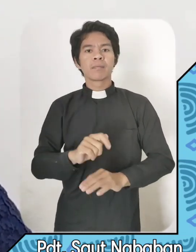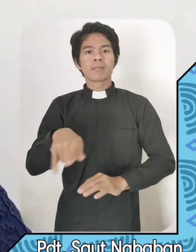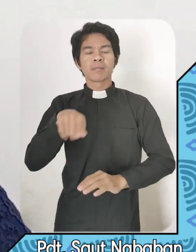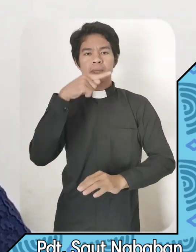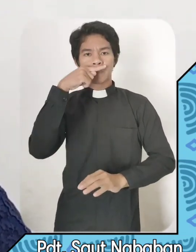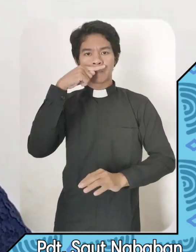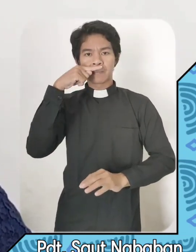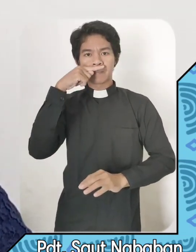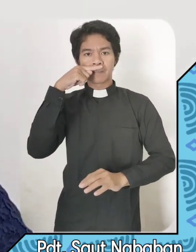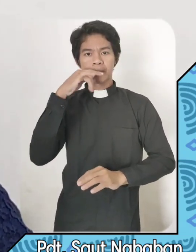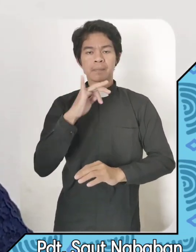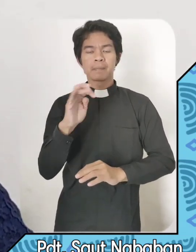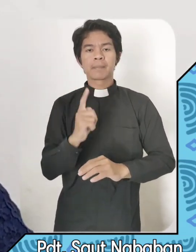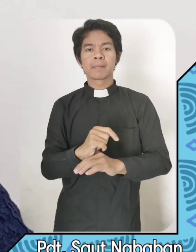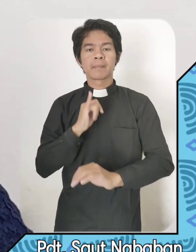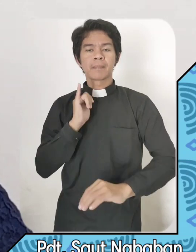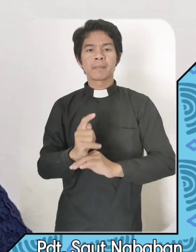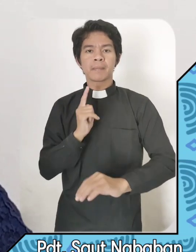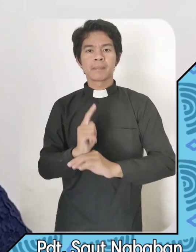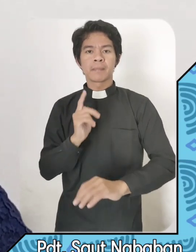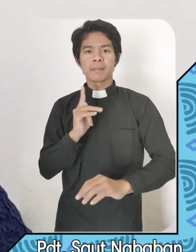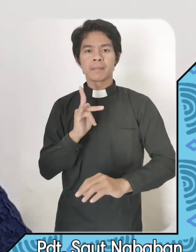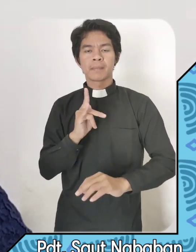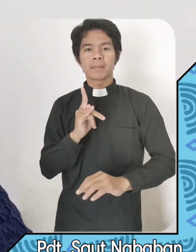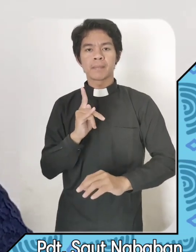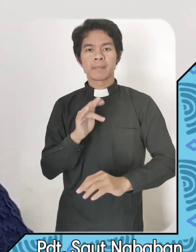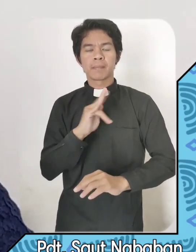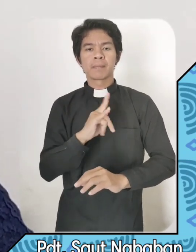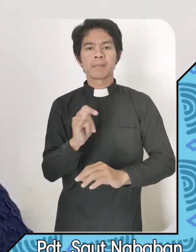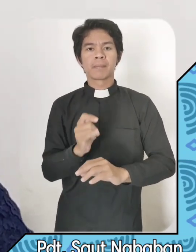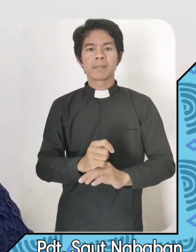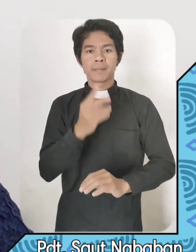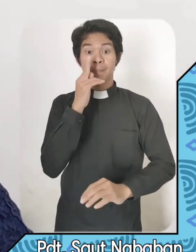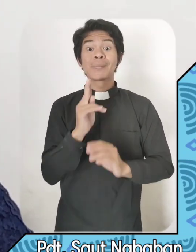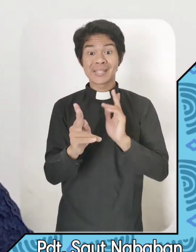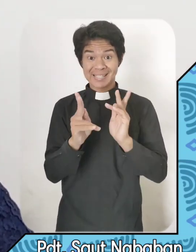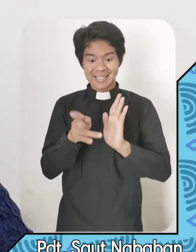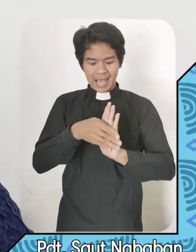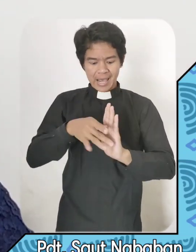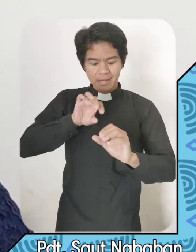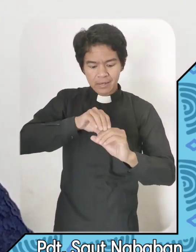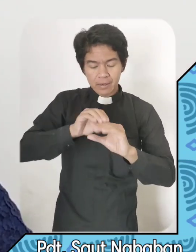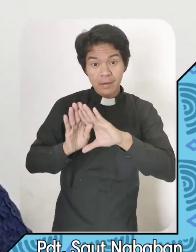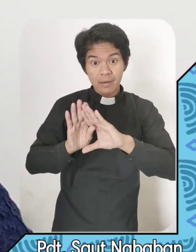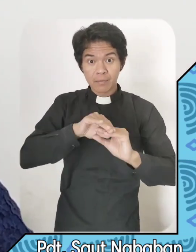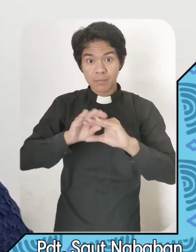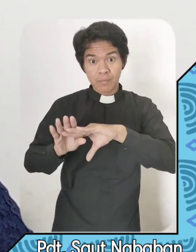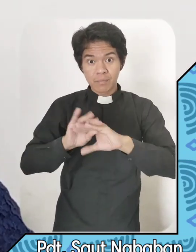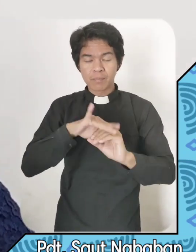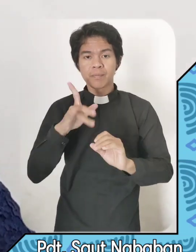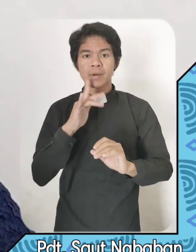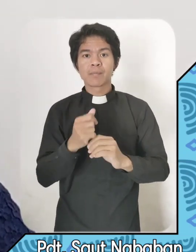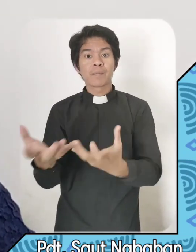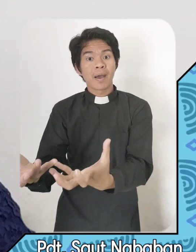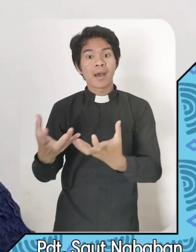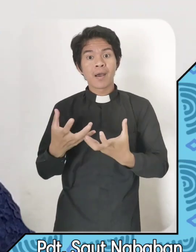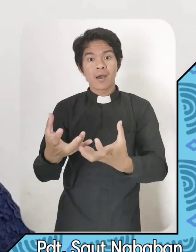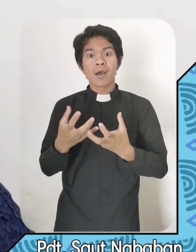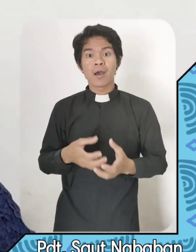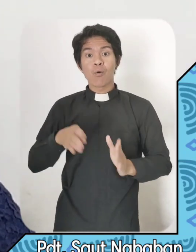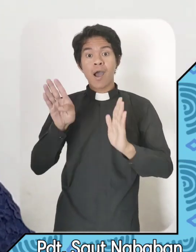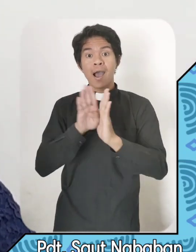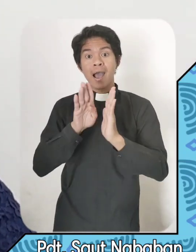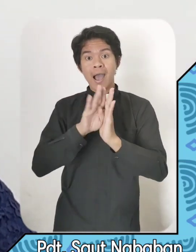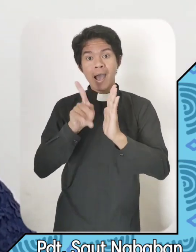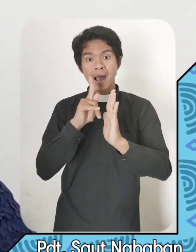juga laki-laki, terlebih khususnya pesan kepada perempuan yang membawa